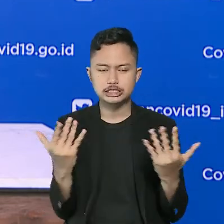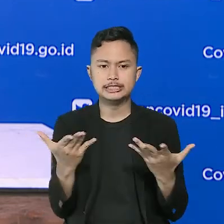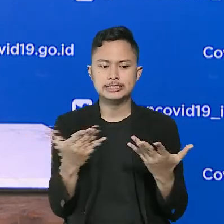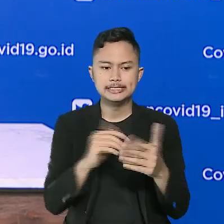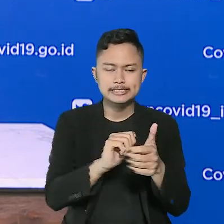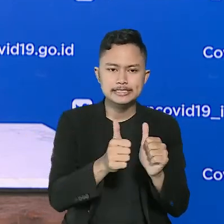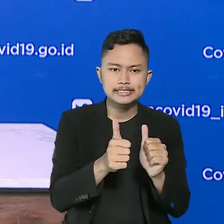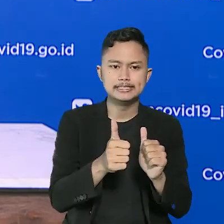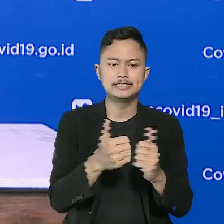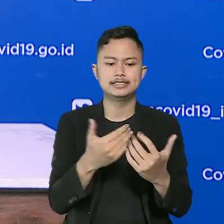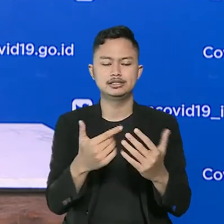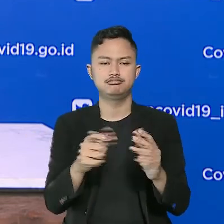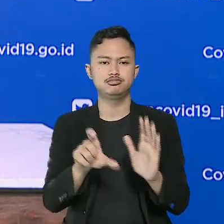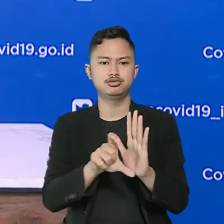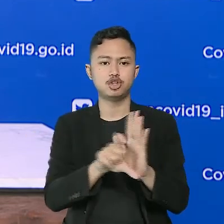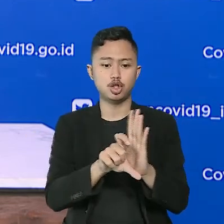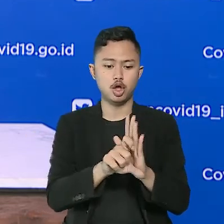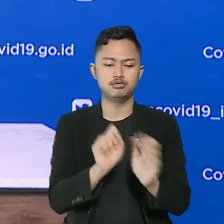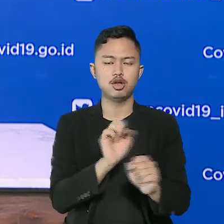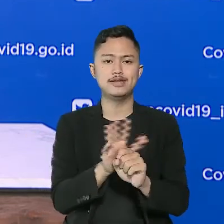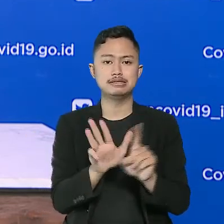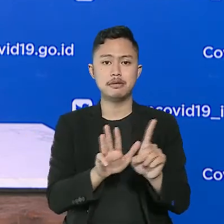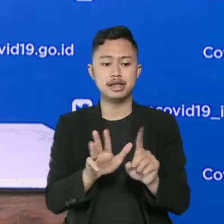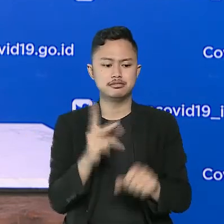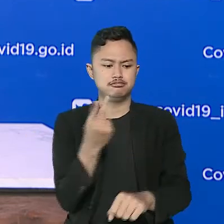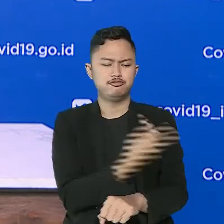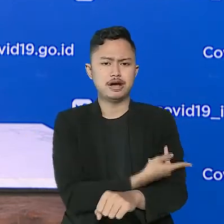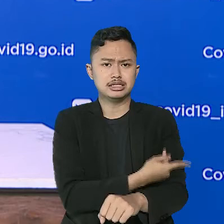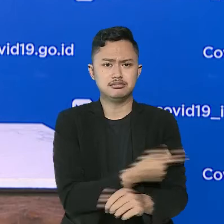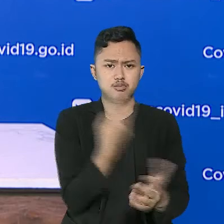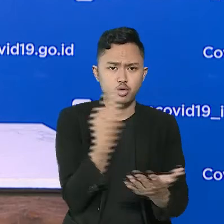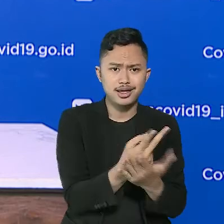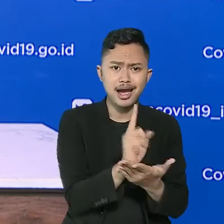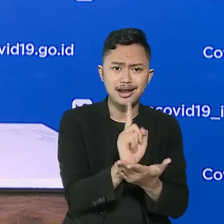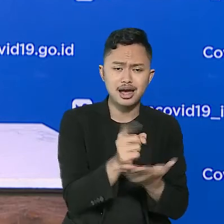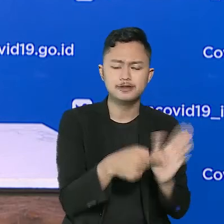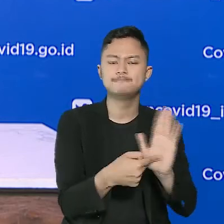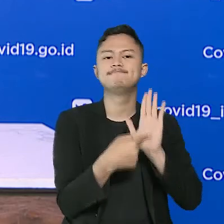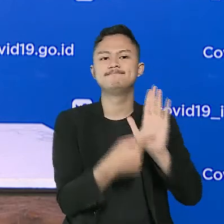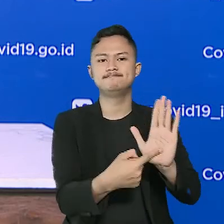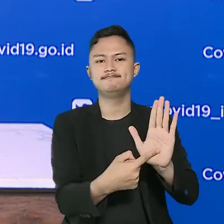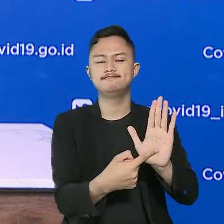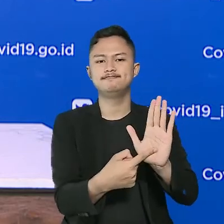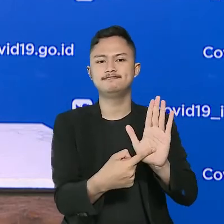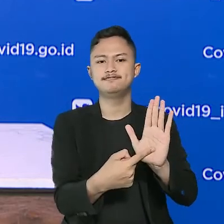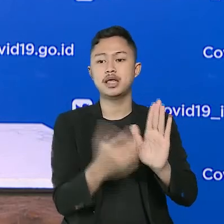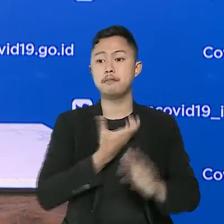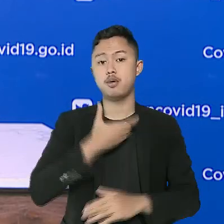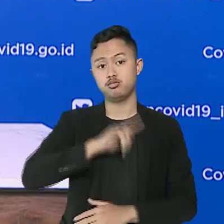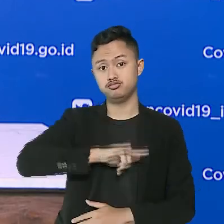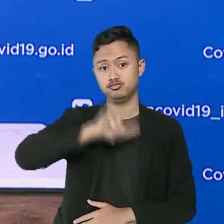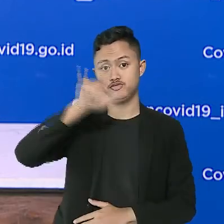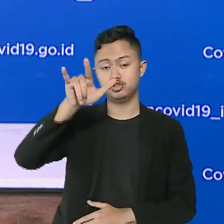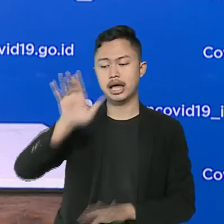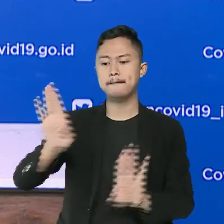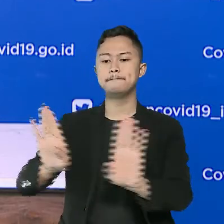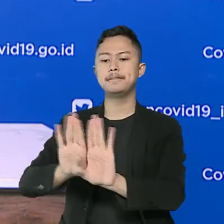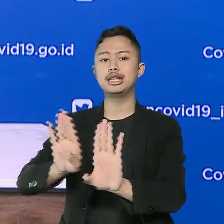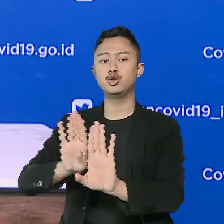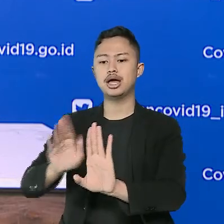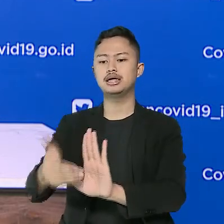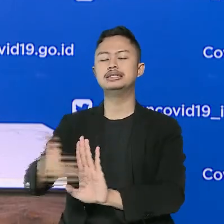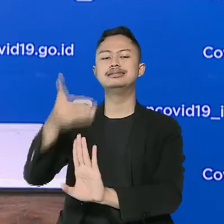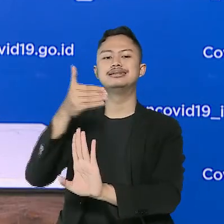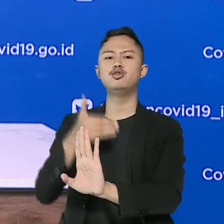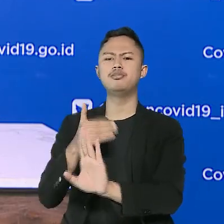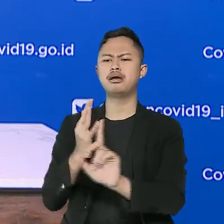mempersiapkan hasil tes COVID-19 dan bukti vaksinasi dengan baik sebelum datang ke pintu keberangkatan agar tidak